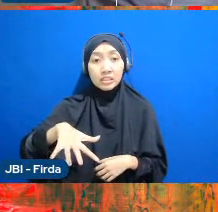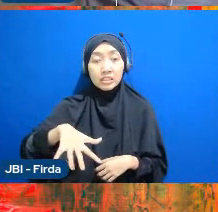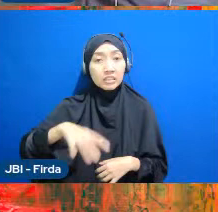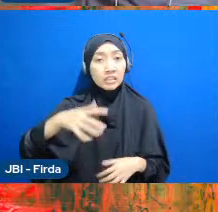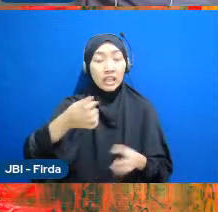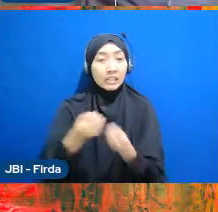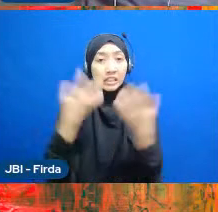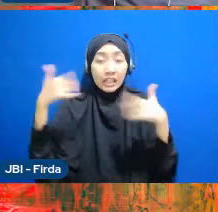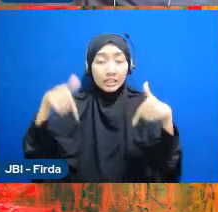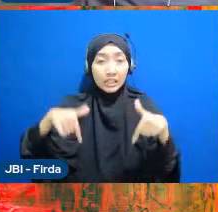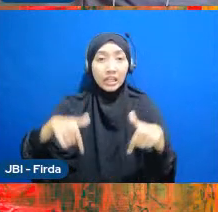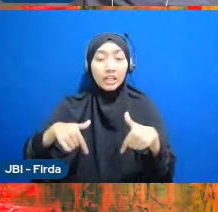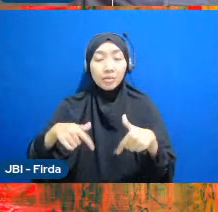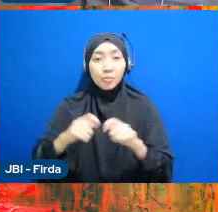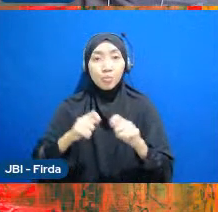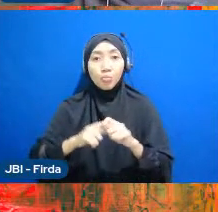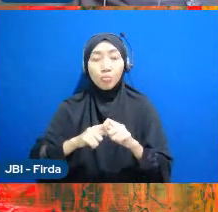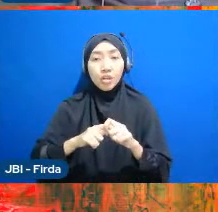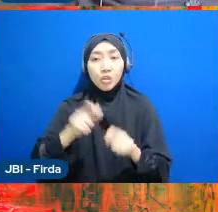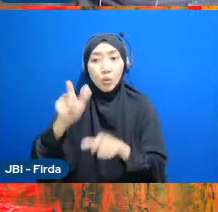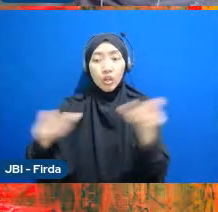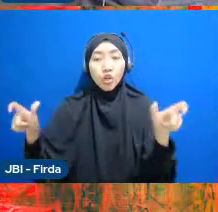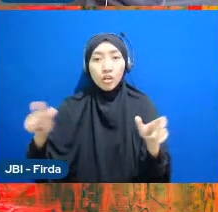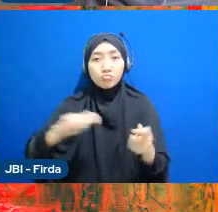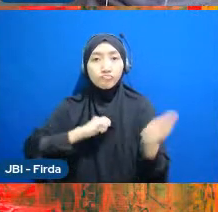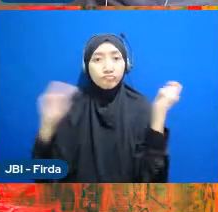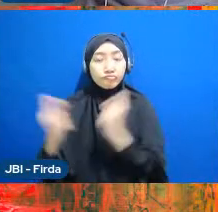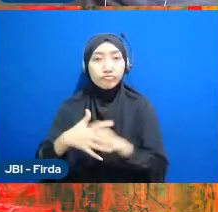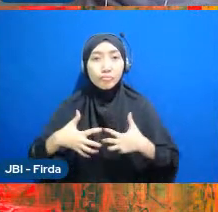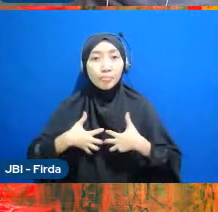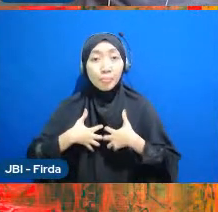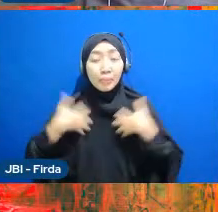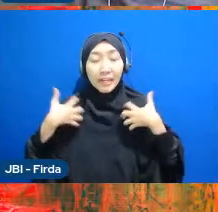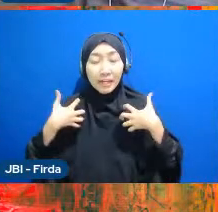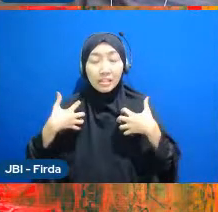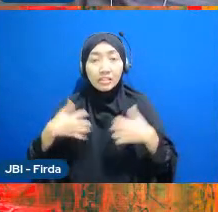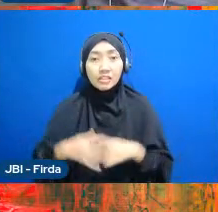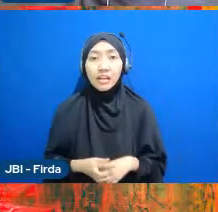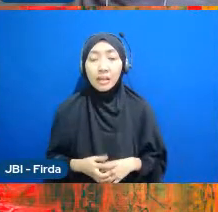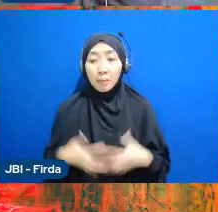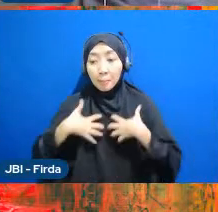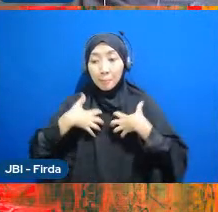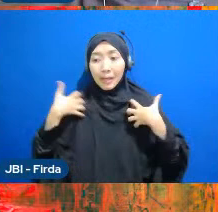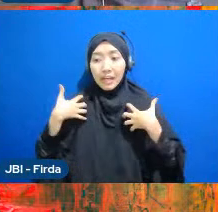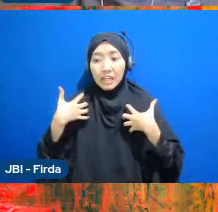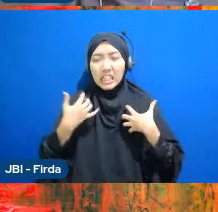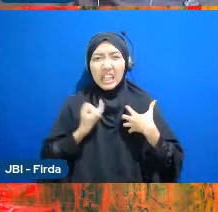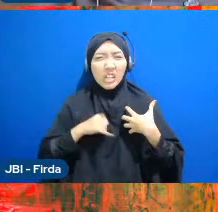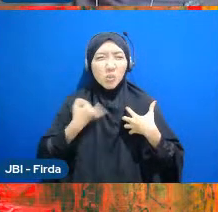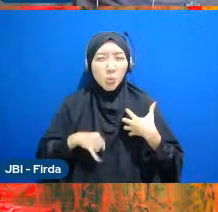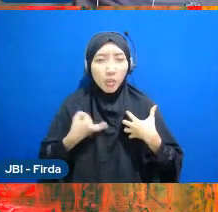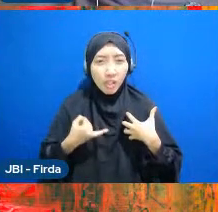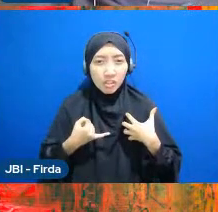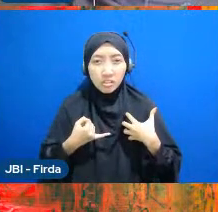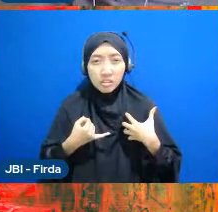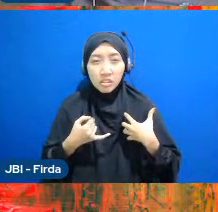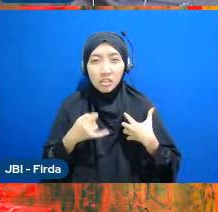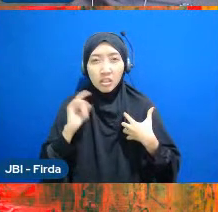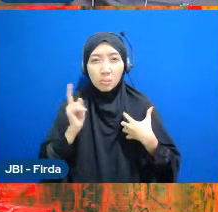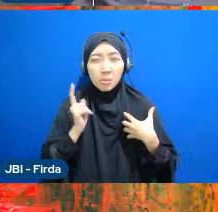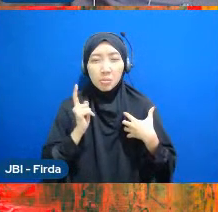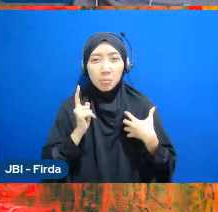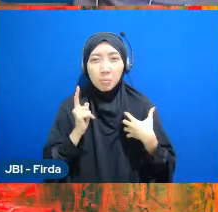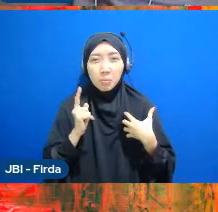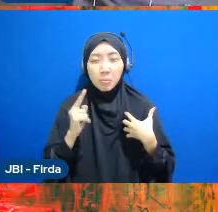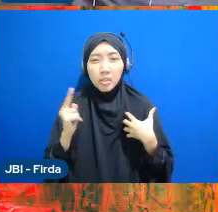itu kadang-kadang bikin marah ya. Marah ini merupakan perasaan tidak senang. Tidak senang karena kita tuh